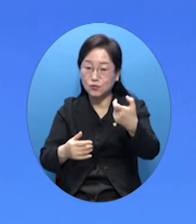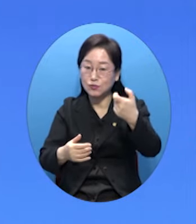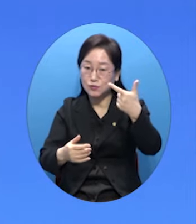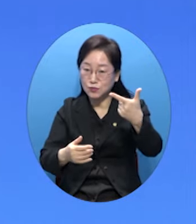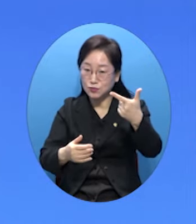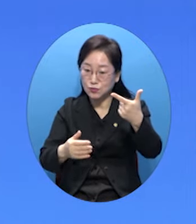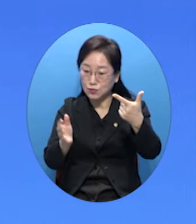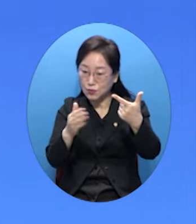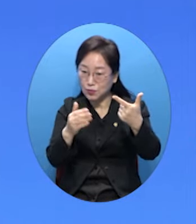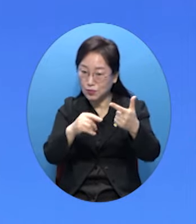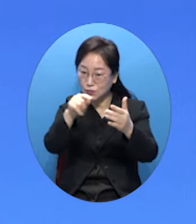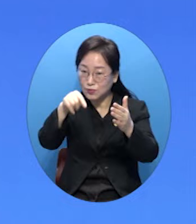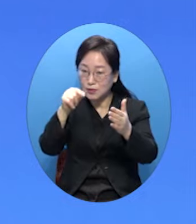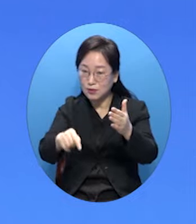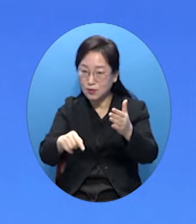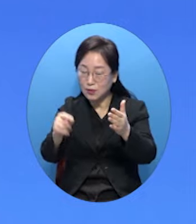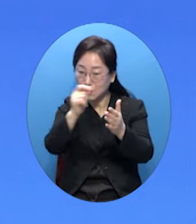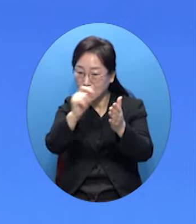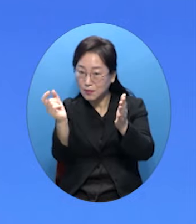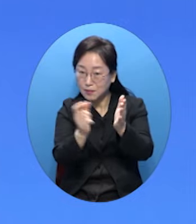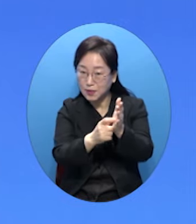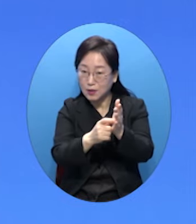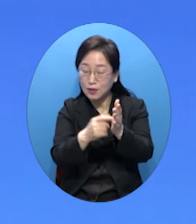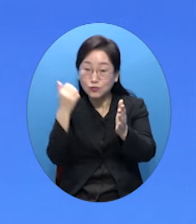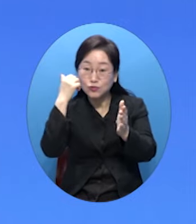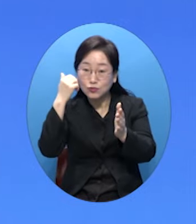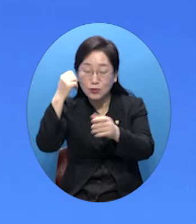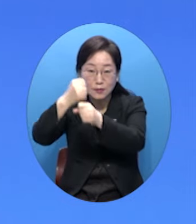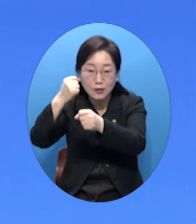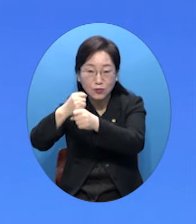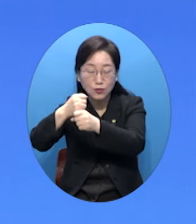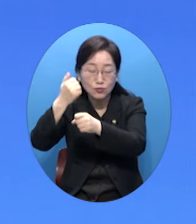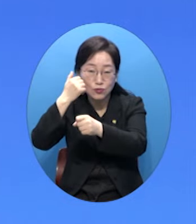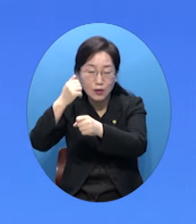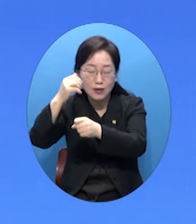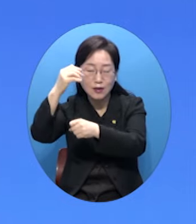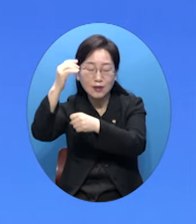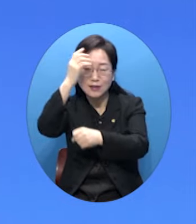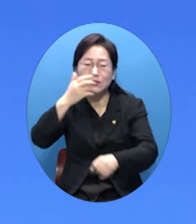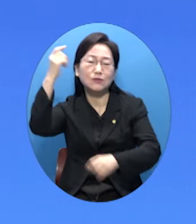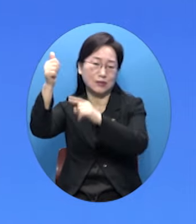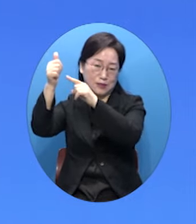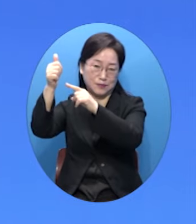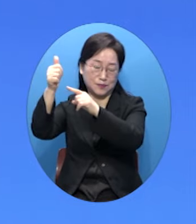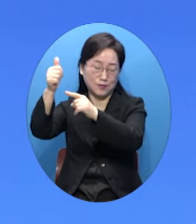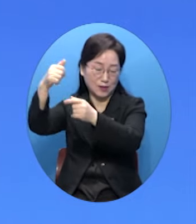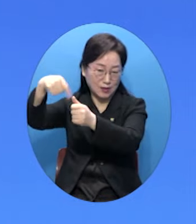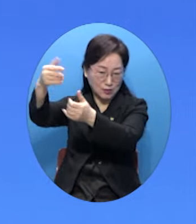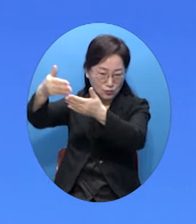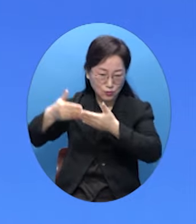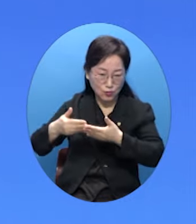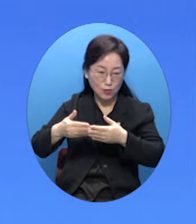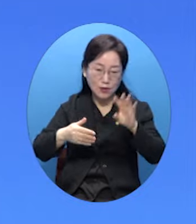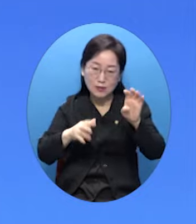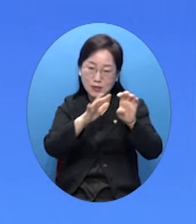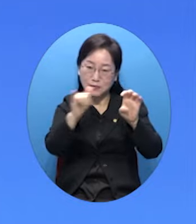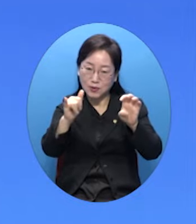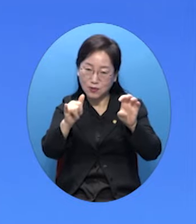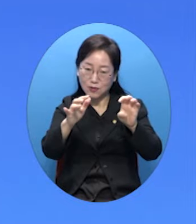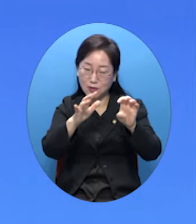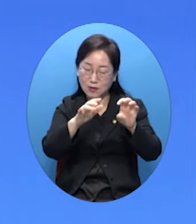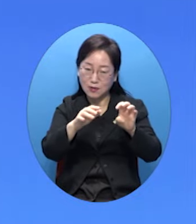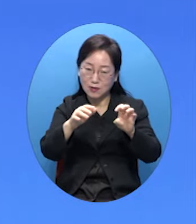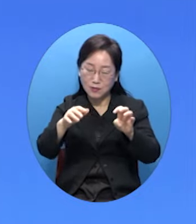66권의 기록자 저자는 성령님이신데 그걸 성령에게 받아서 기록한 사람은 약 40여 명의 각기